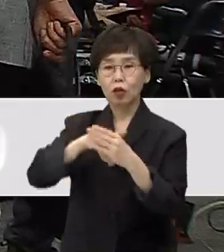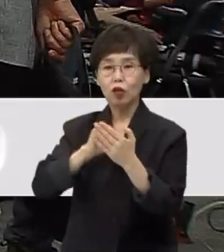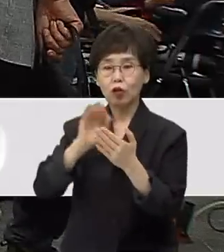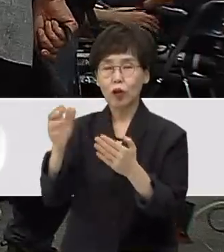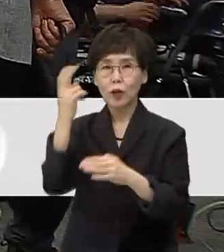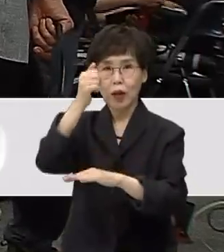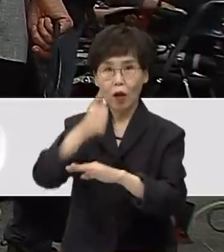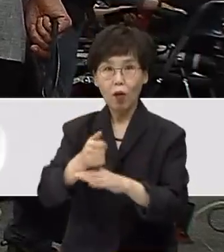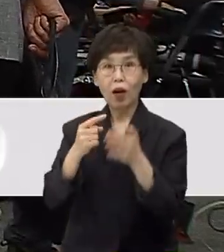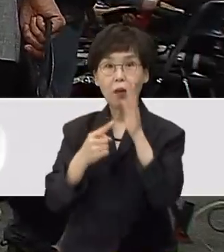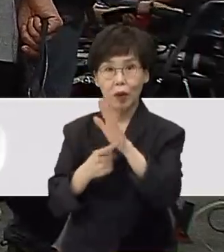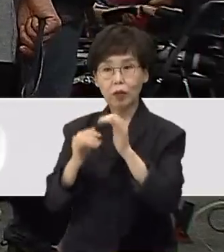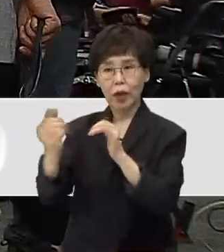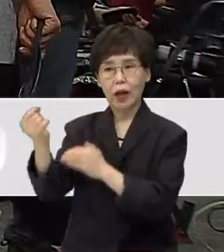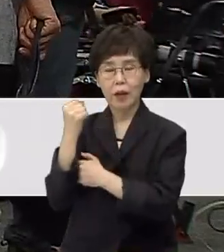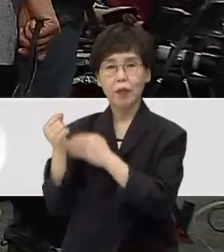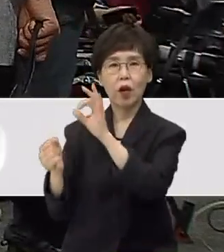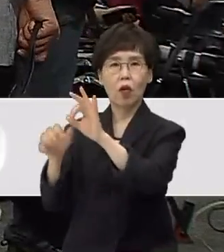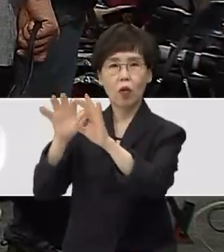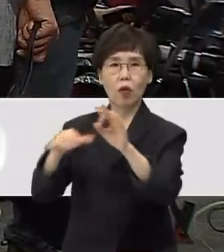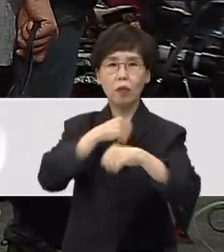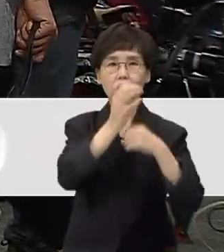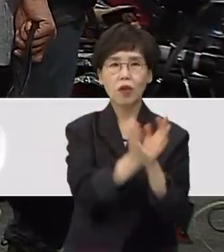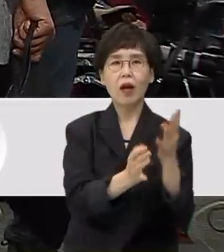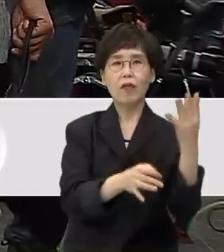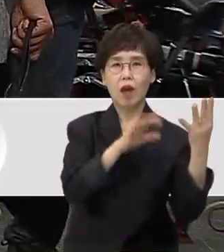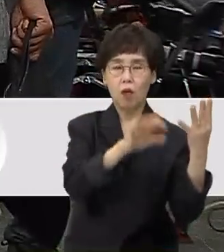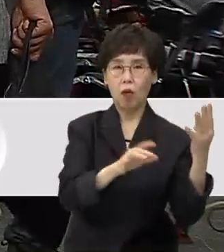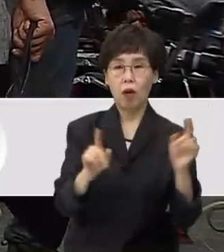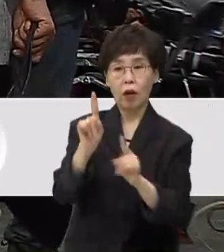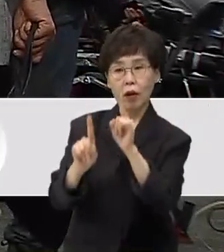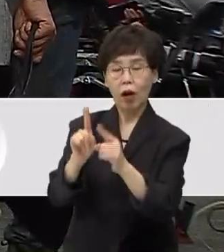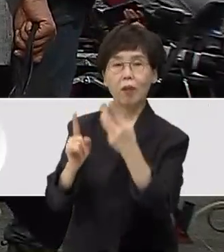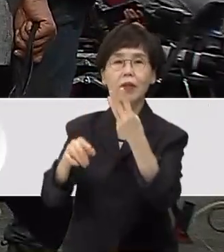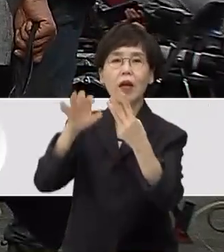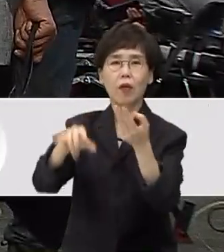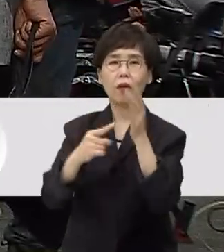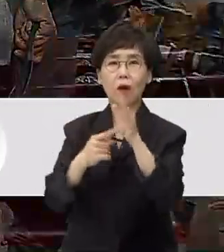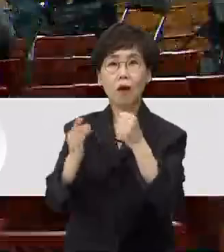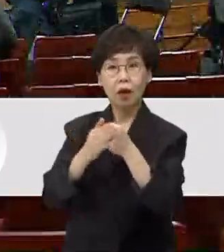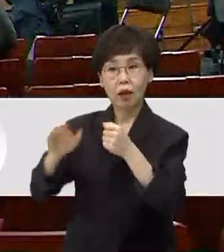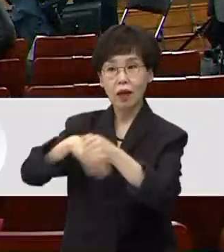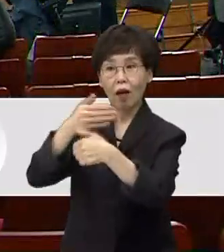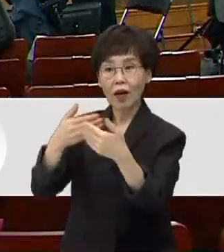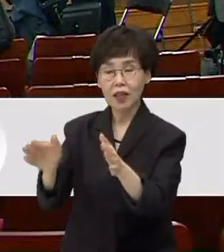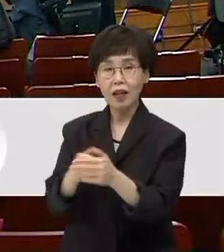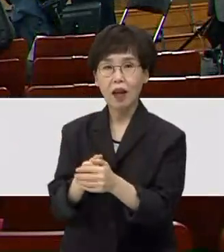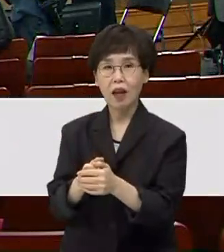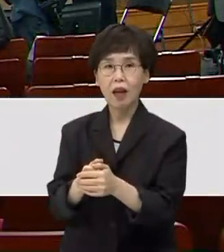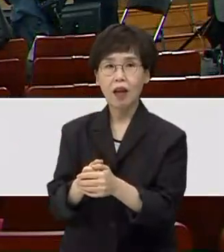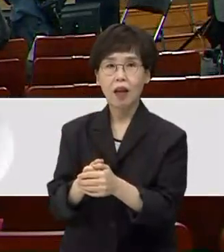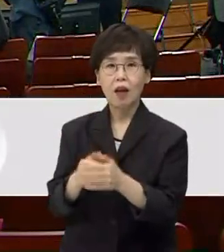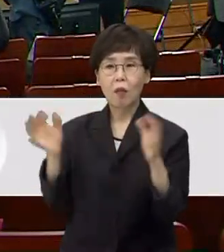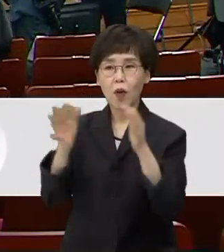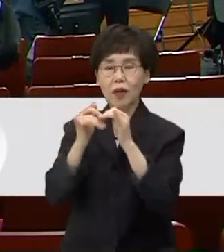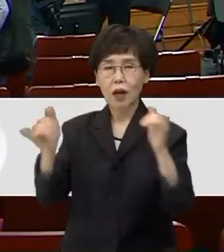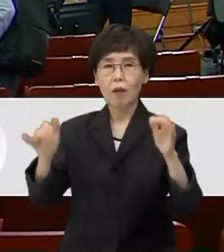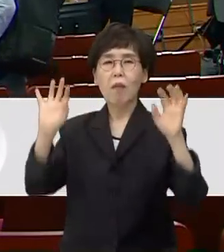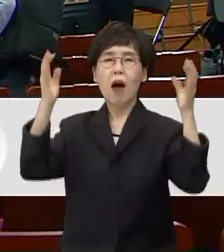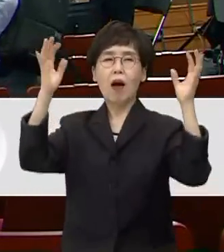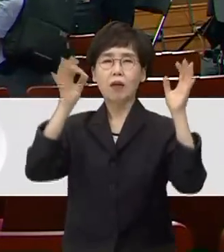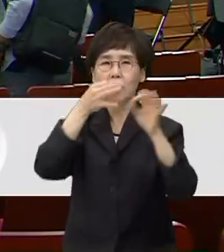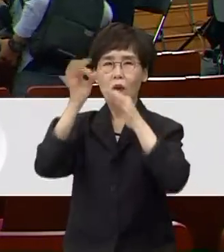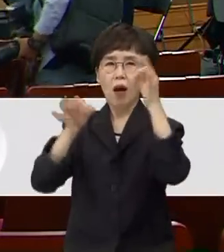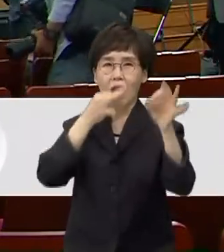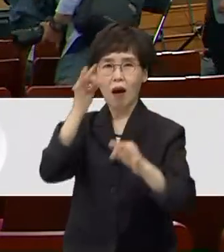결과가 국민의힘 10곳, 민주당 4곳, 경합 3곳으로 나오자 상황실에 모여있던 당 지도부에선 곧바로 박수와